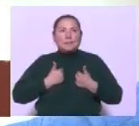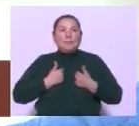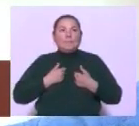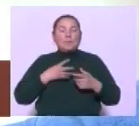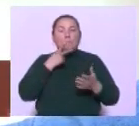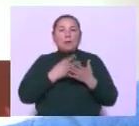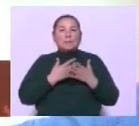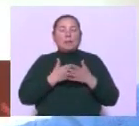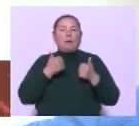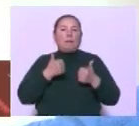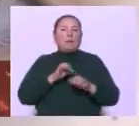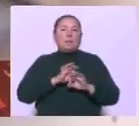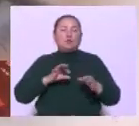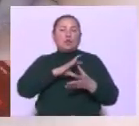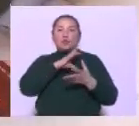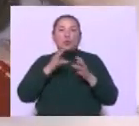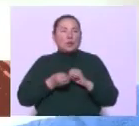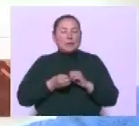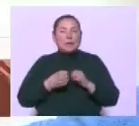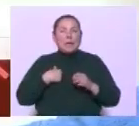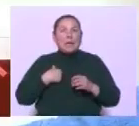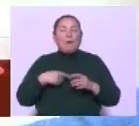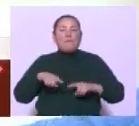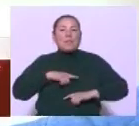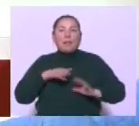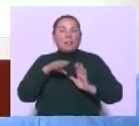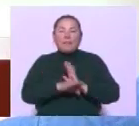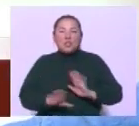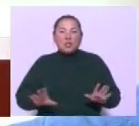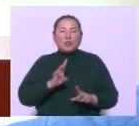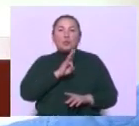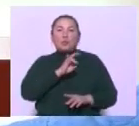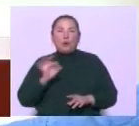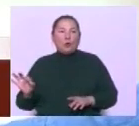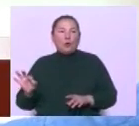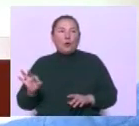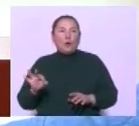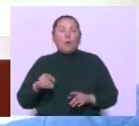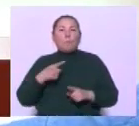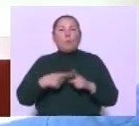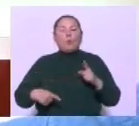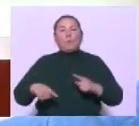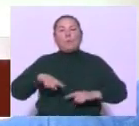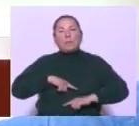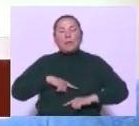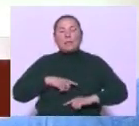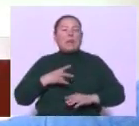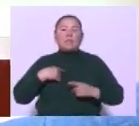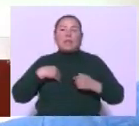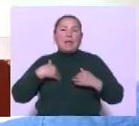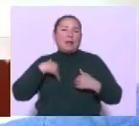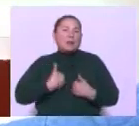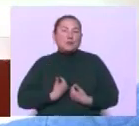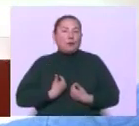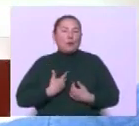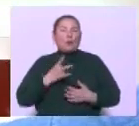показала очень классный результат. Я не прошла финал, но вошла в полуфинал, но я горжусь